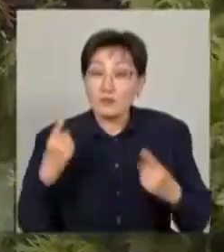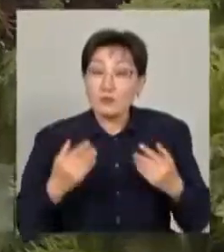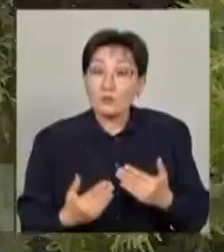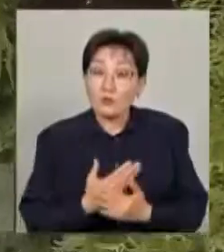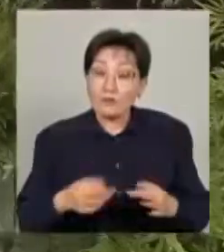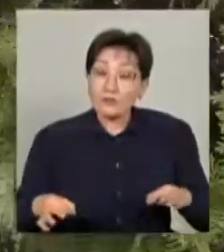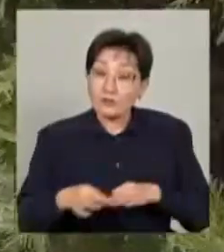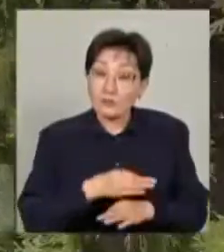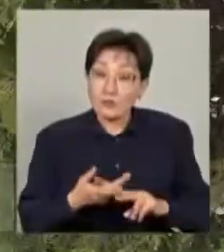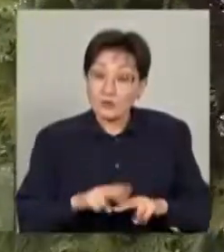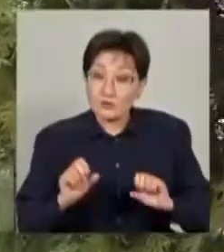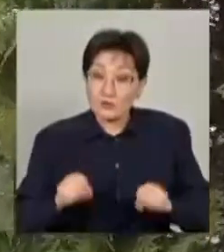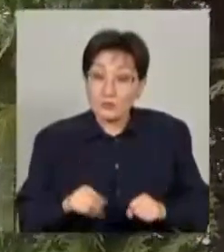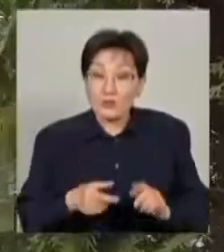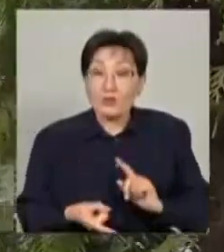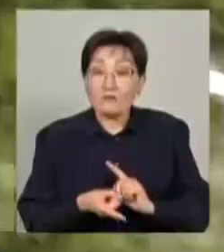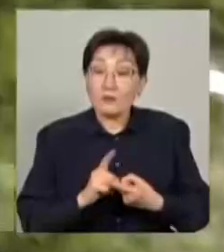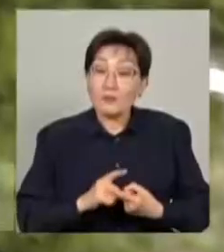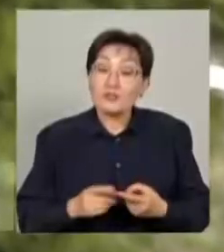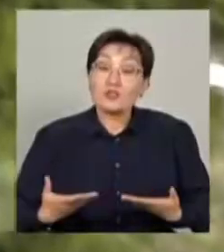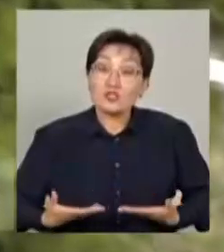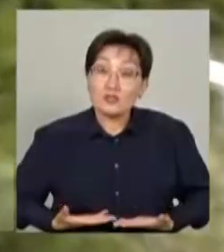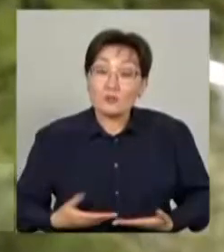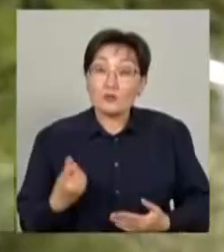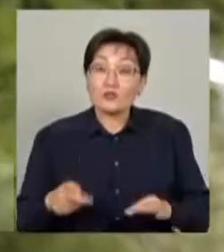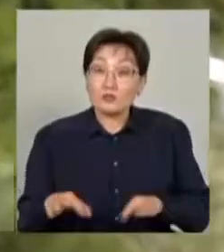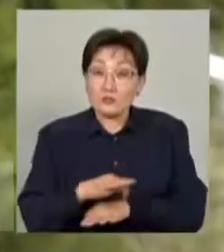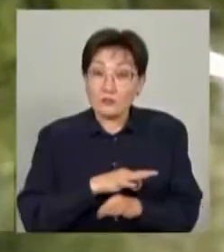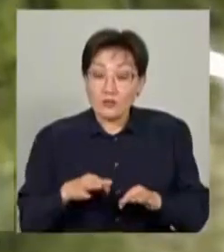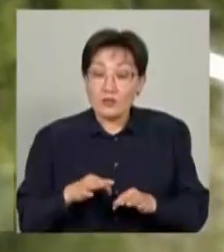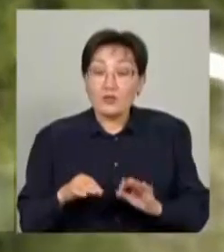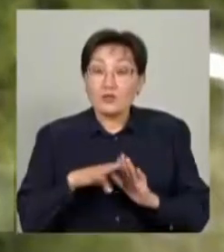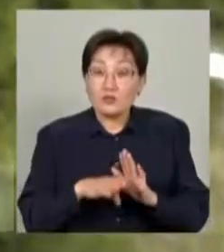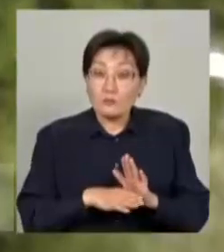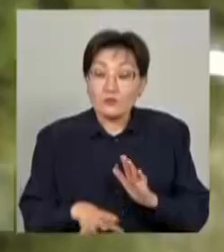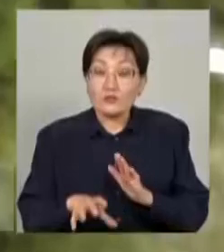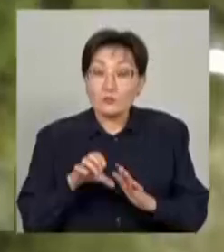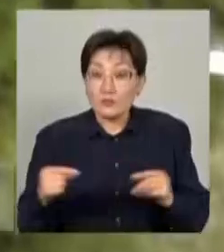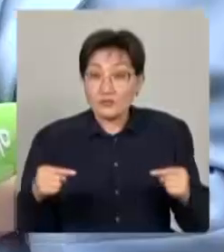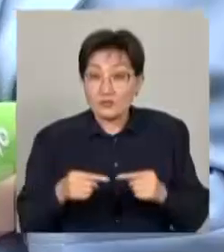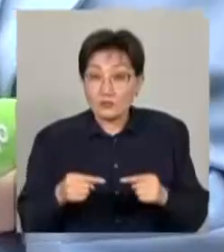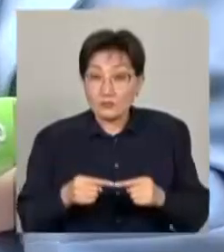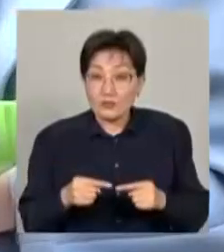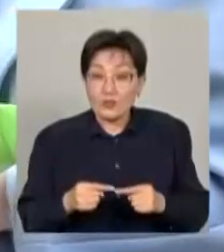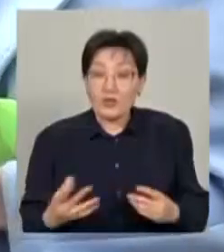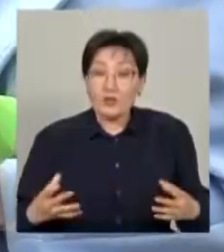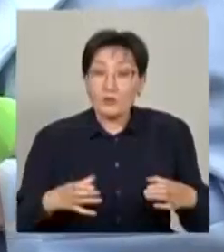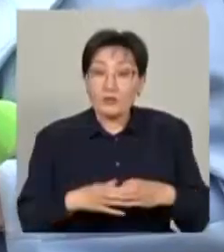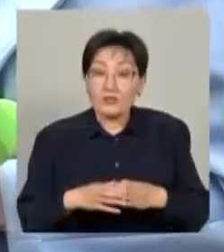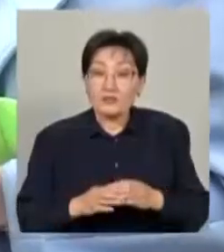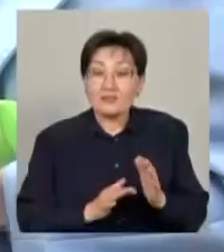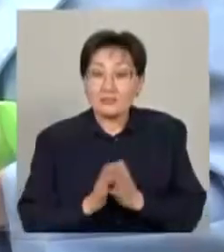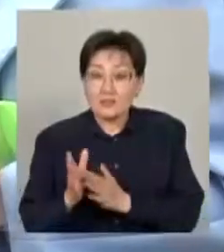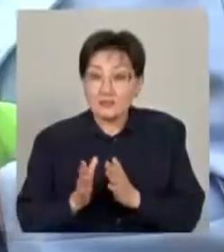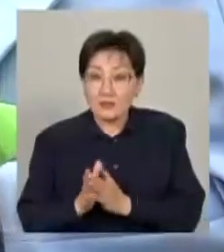инновационные идеи которые можно будет воплотить в жизнь один из проектов приложение распознающее точную классификацию Растений без